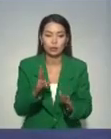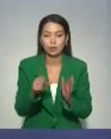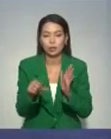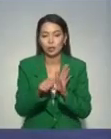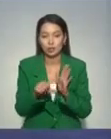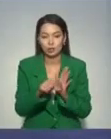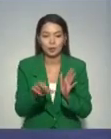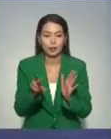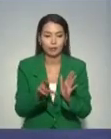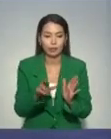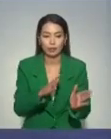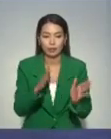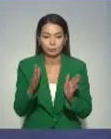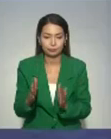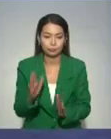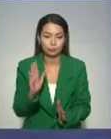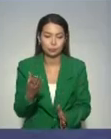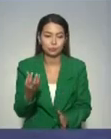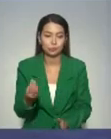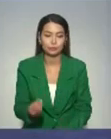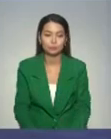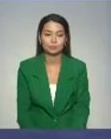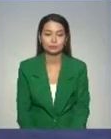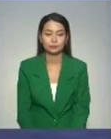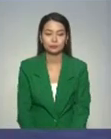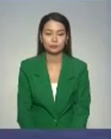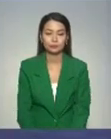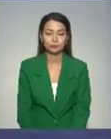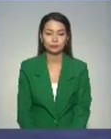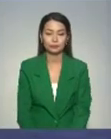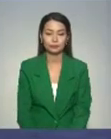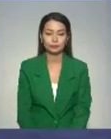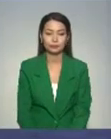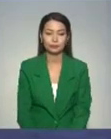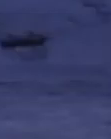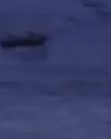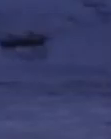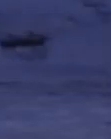6 января. Анара Нуртазина, Канат Кигизбаев, Астана Таймс, Алматы.